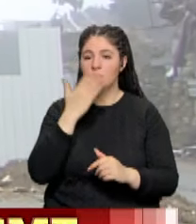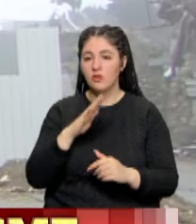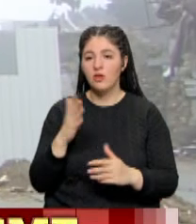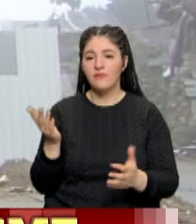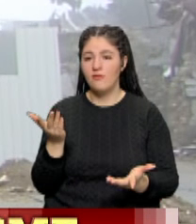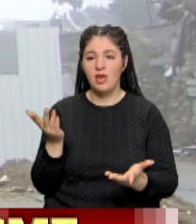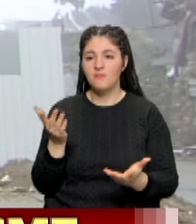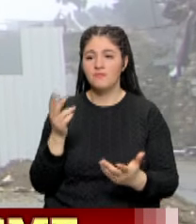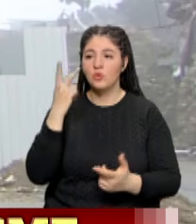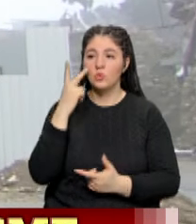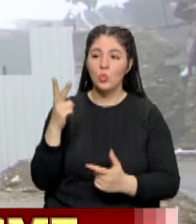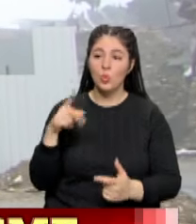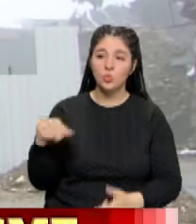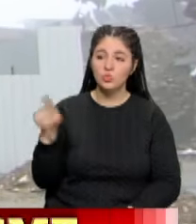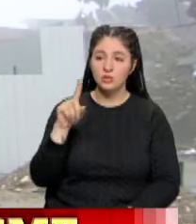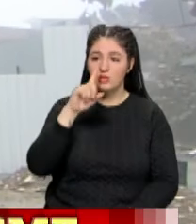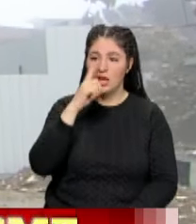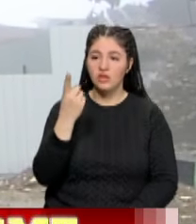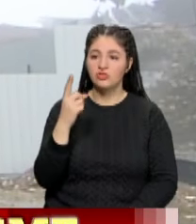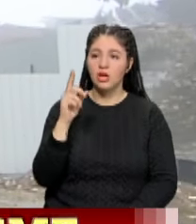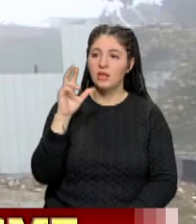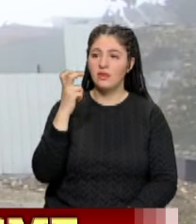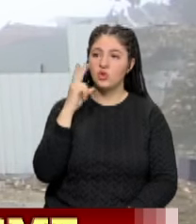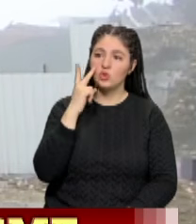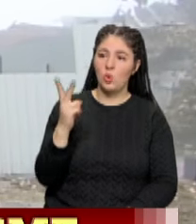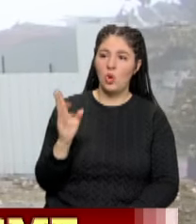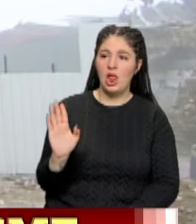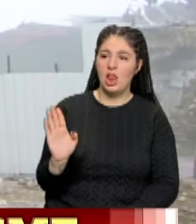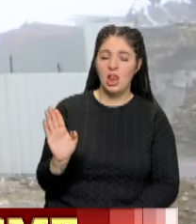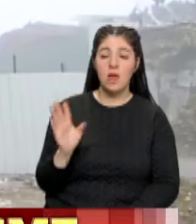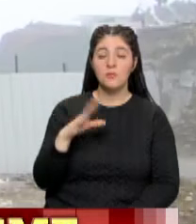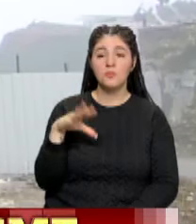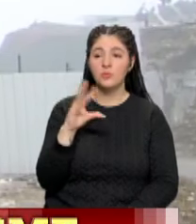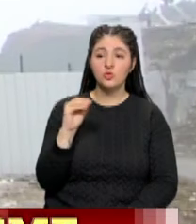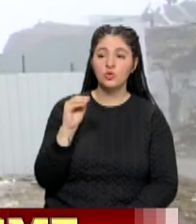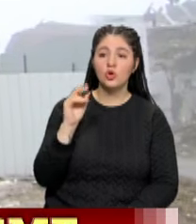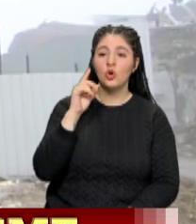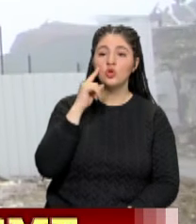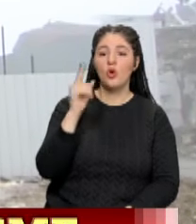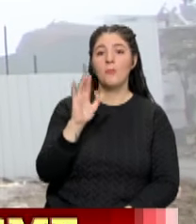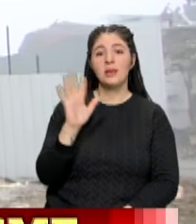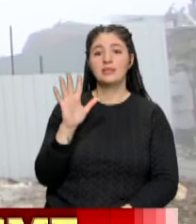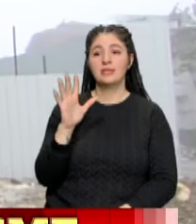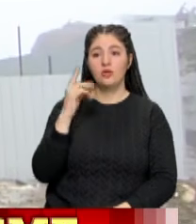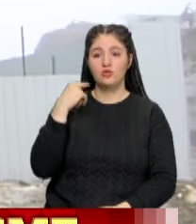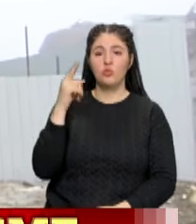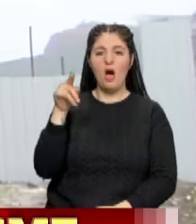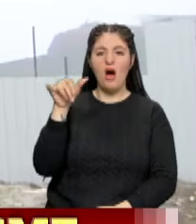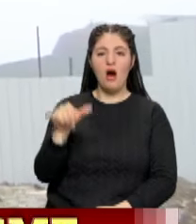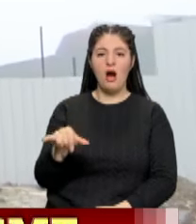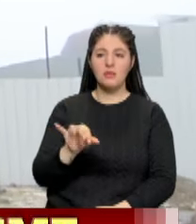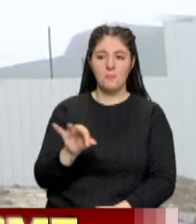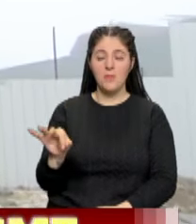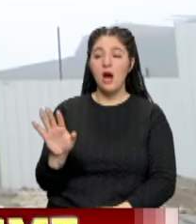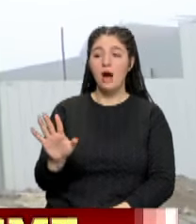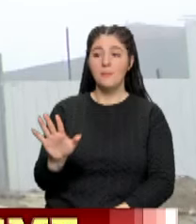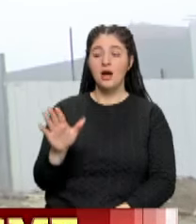ve gördükleri sadece ekrandan yansıyanlar olunca bütünü yansıtmadığını düşünüyorlar. Bu haklı da